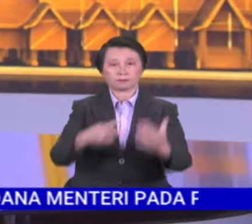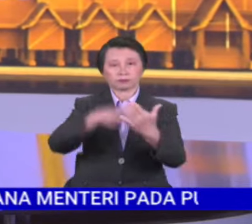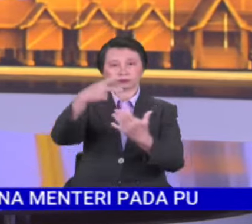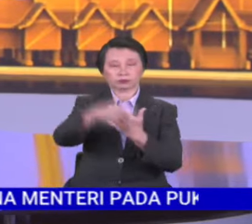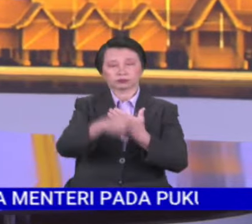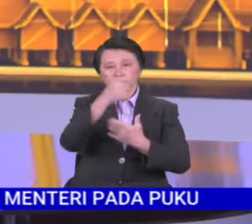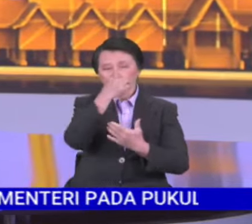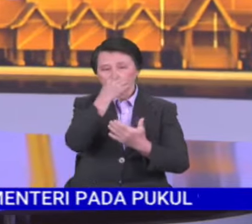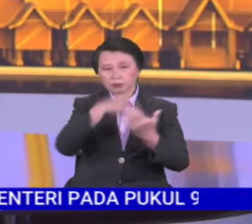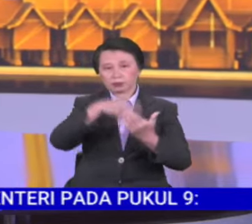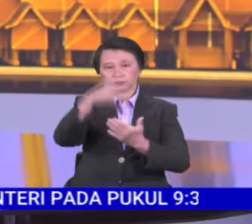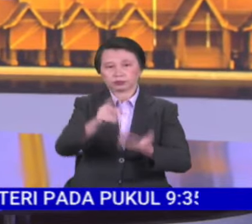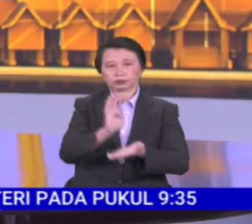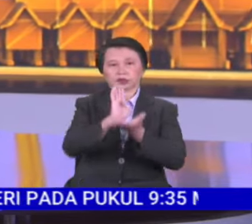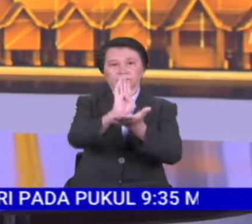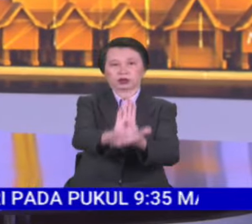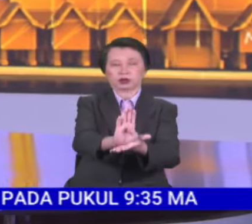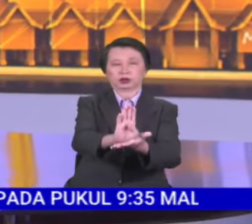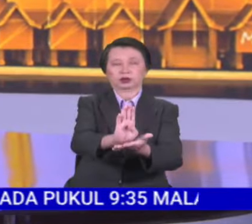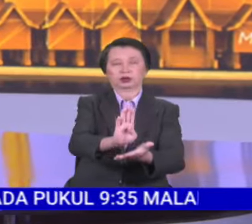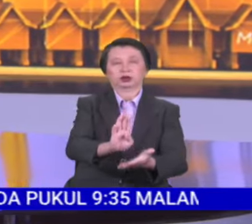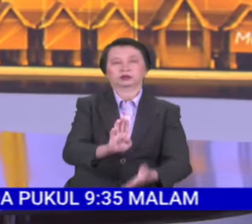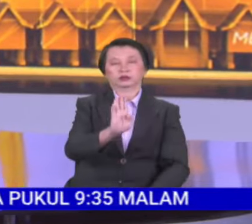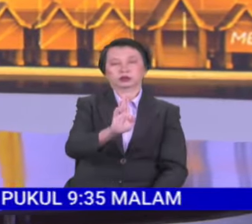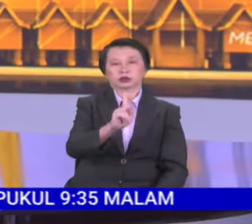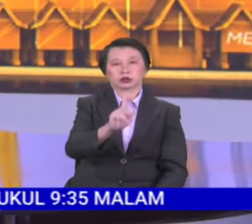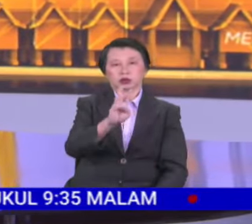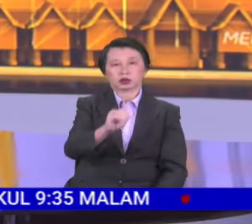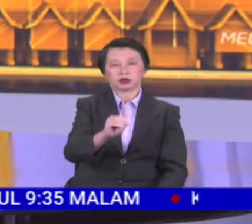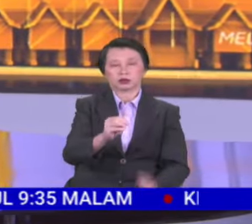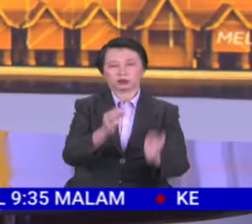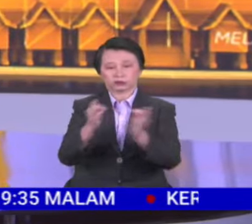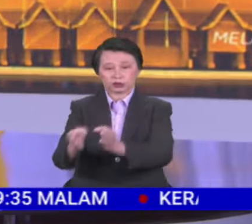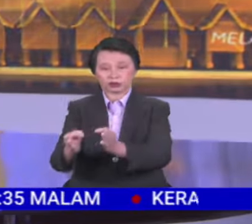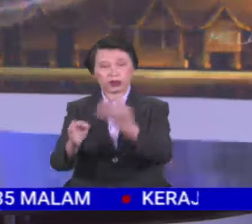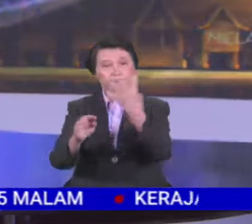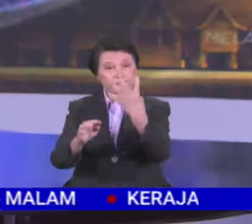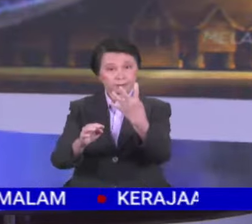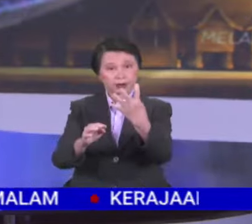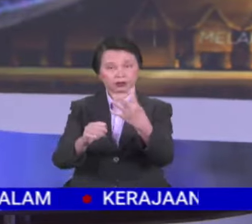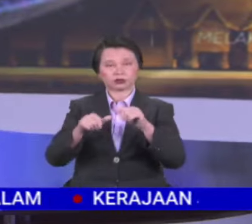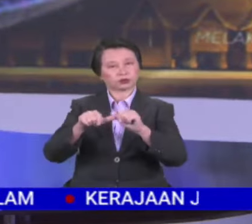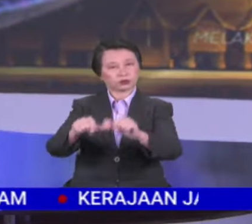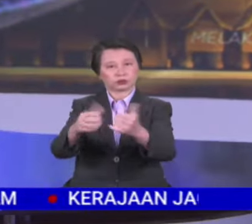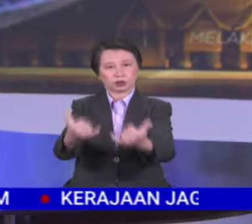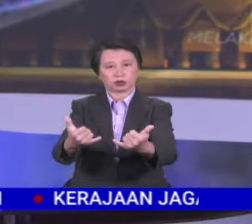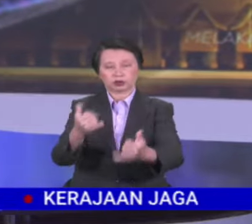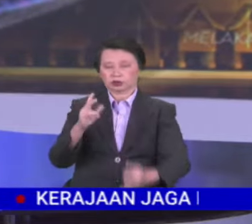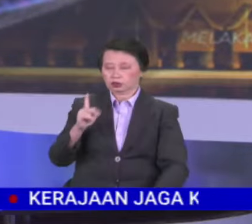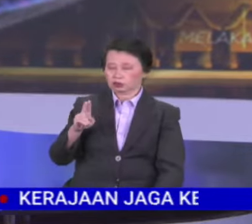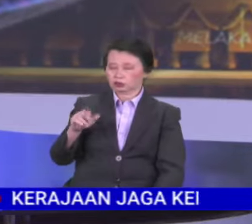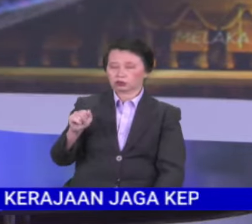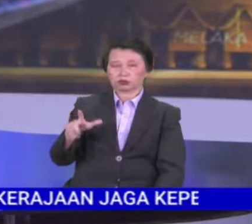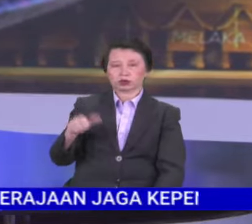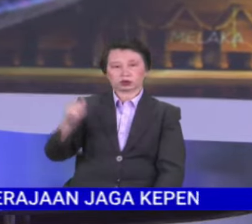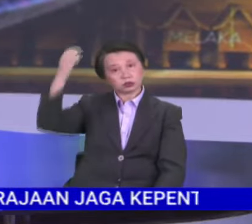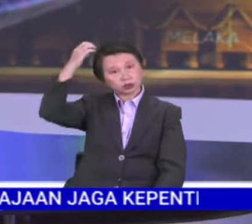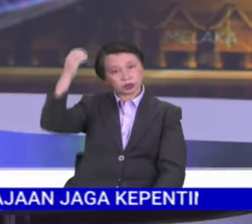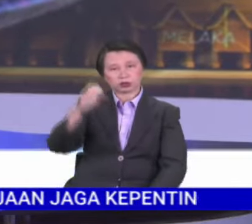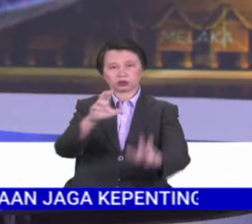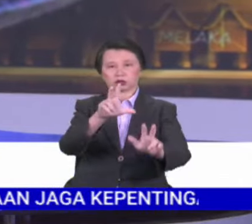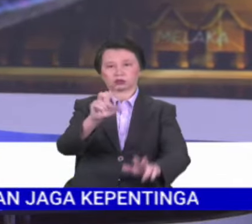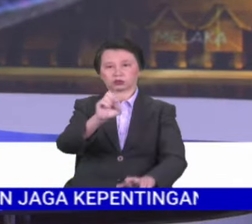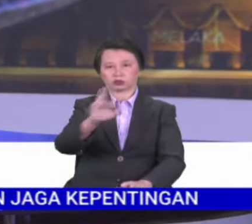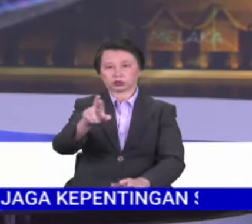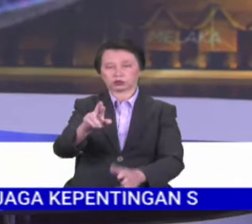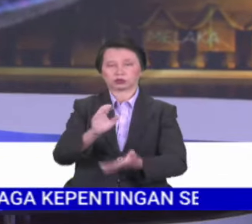Program penunaian bantuan keluarga Malaysia BKM fasa 4 diteruskan hari ini di Kuala Selangor. Sejumlah 32,000 penerima